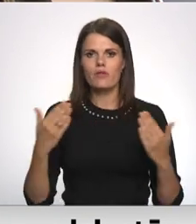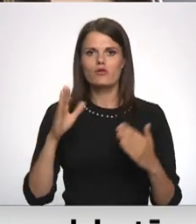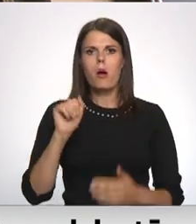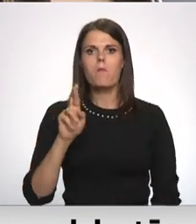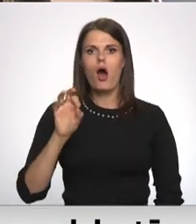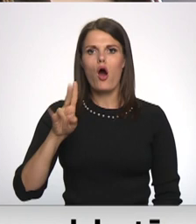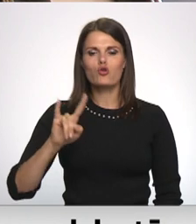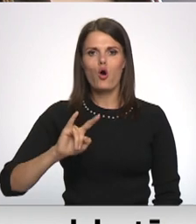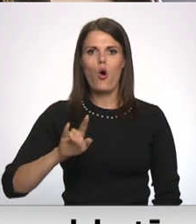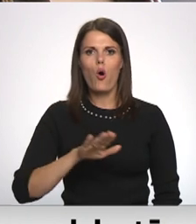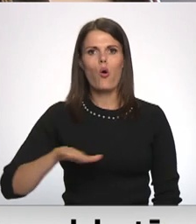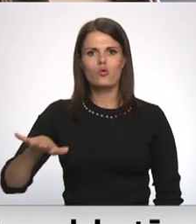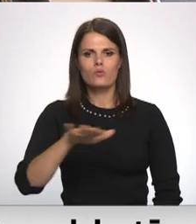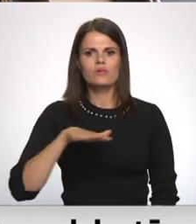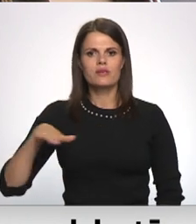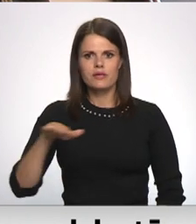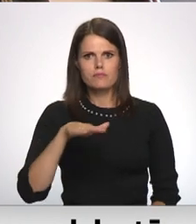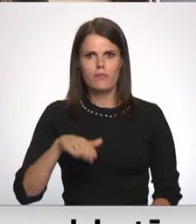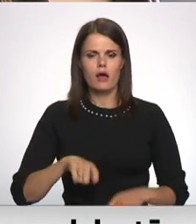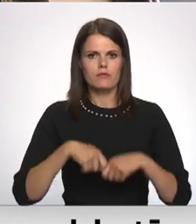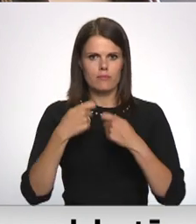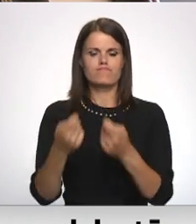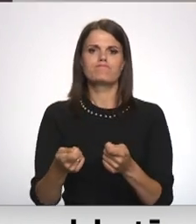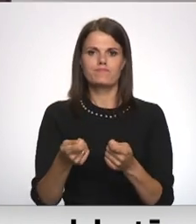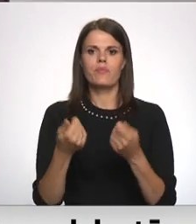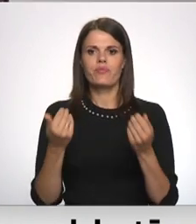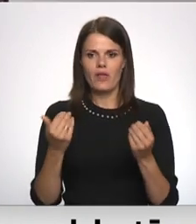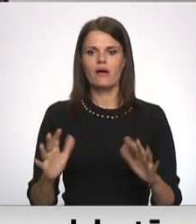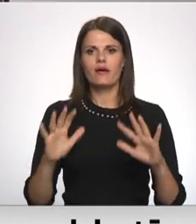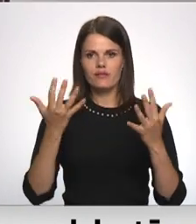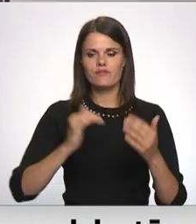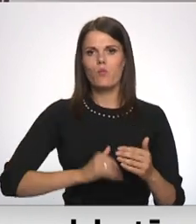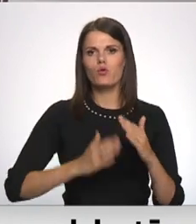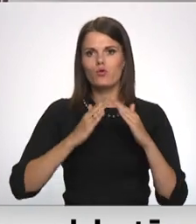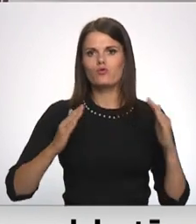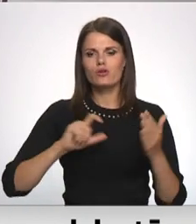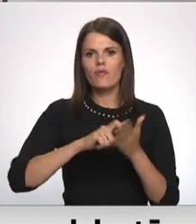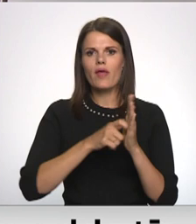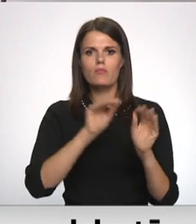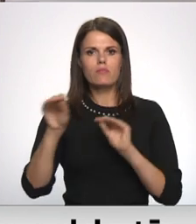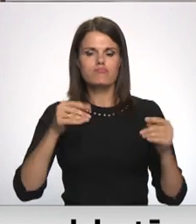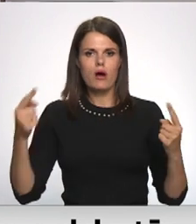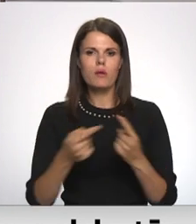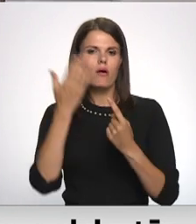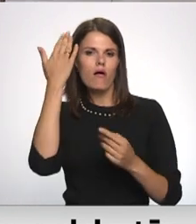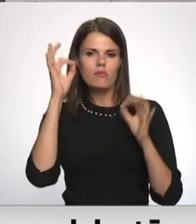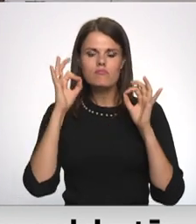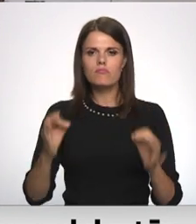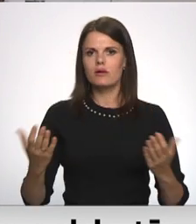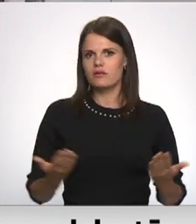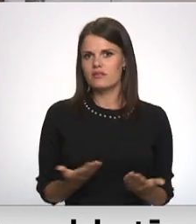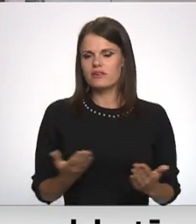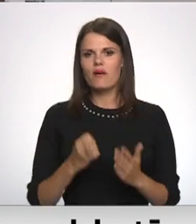dzimtas pēcteču apjomīgajiem depozītam, tagad izdevies muižas tāpas iekārtot atbilstoši aristokrāta dzīvei